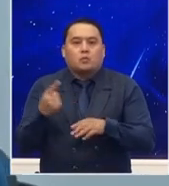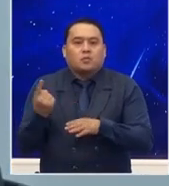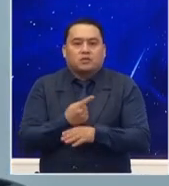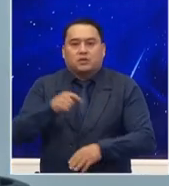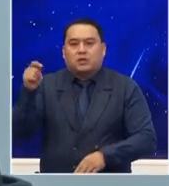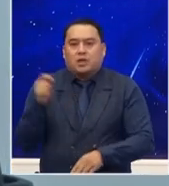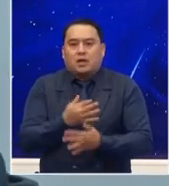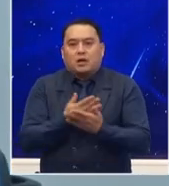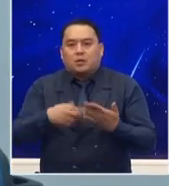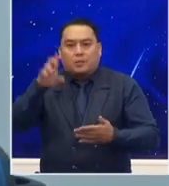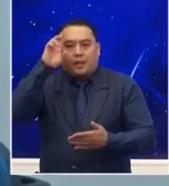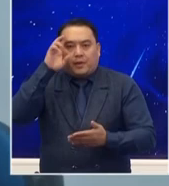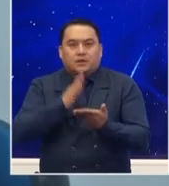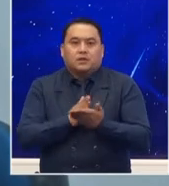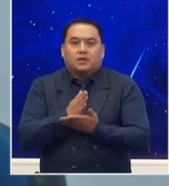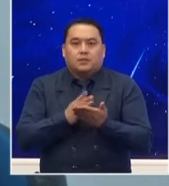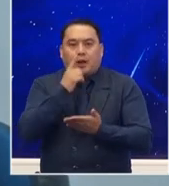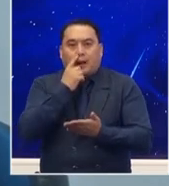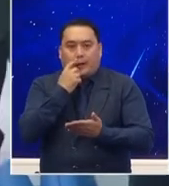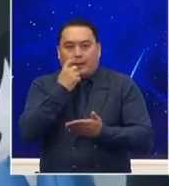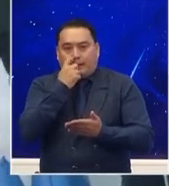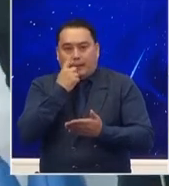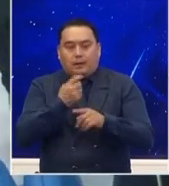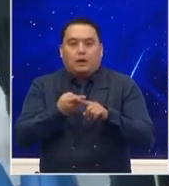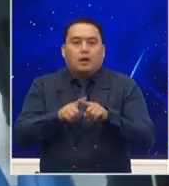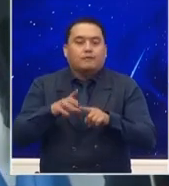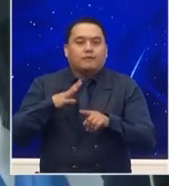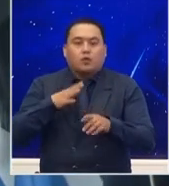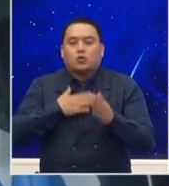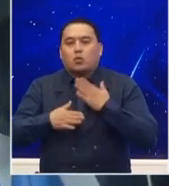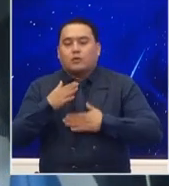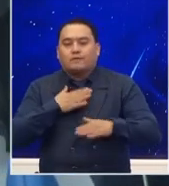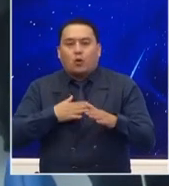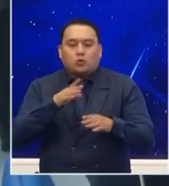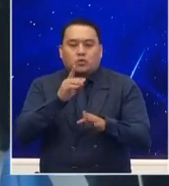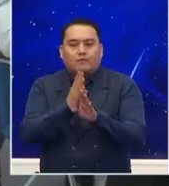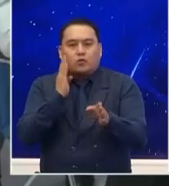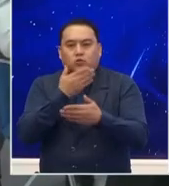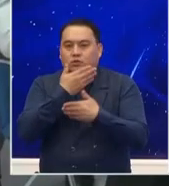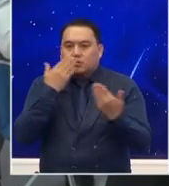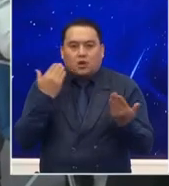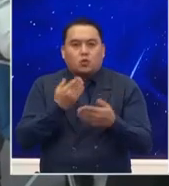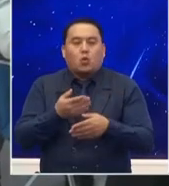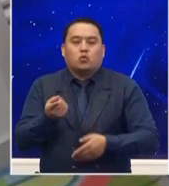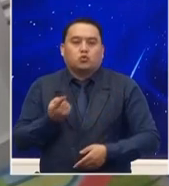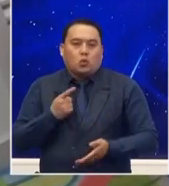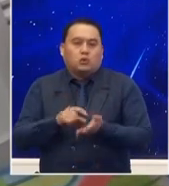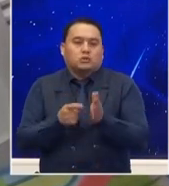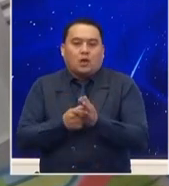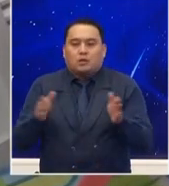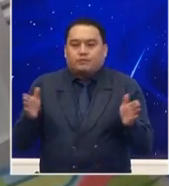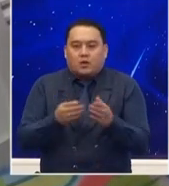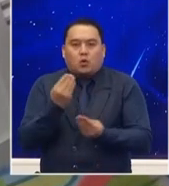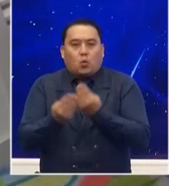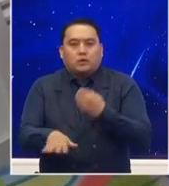келіп, әр түрлі мемлекеттік қызмет алып жатқан тұрғындардың көңілдері көтеріңкі. Шұбырған кезегі жоқ, әрі мұнда күту залы мен шағын